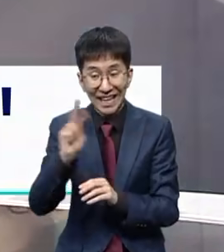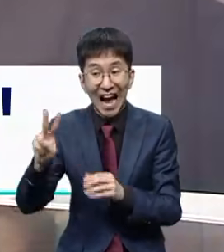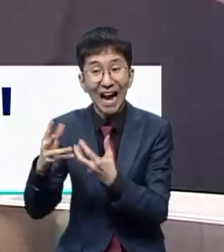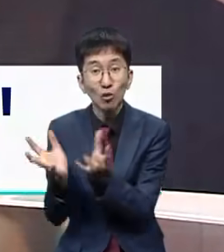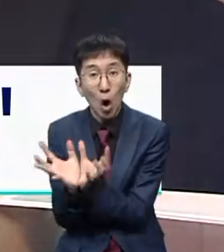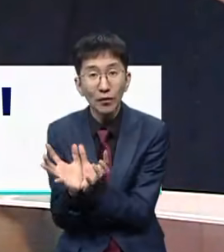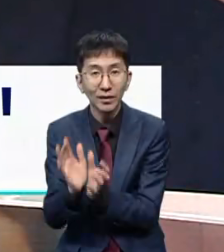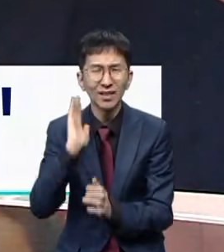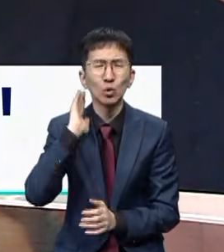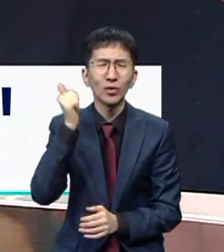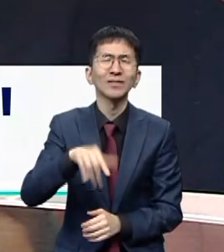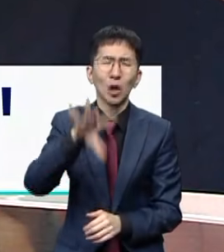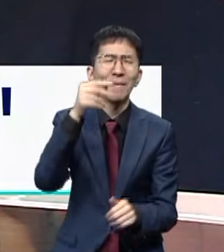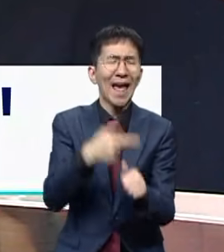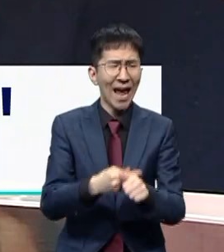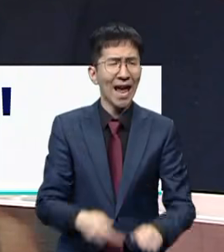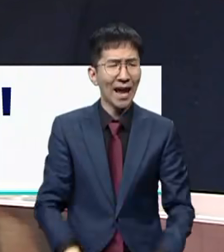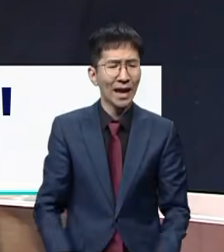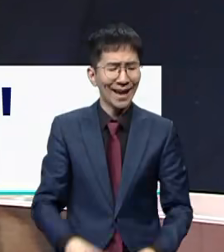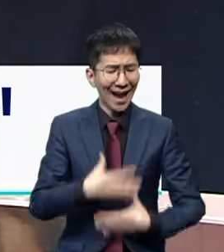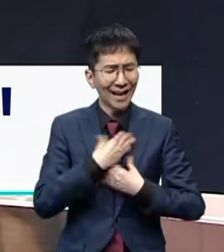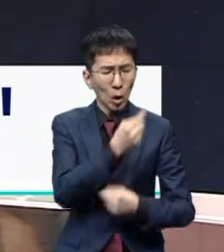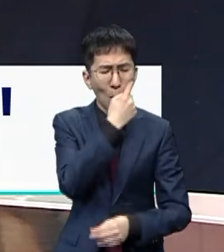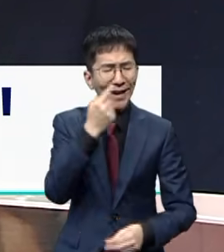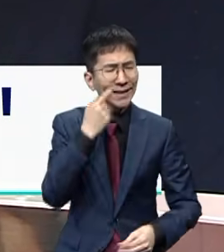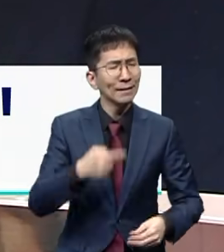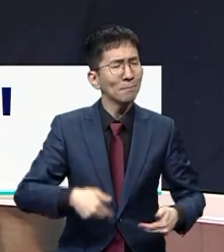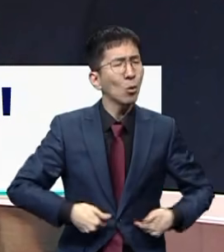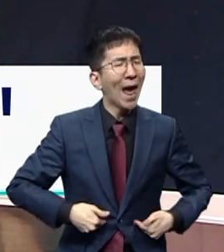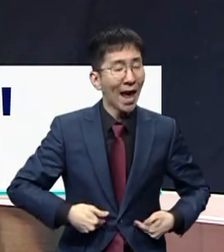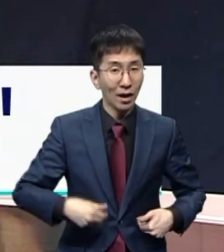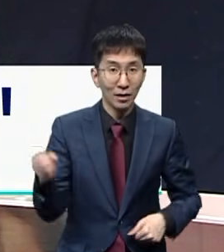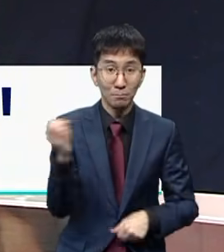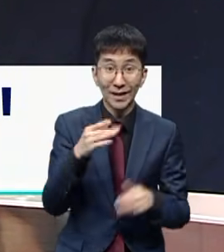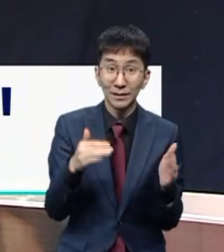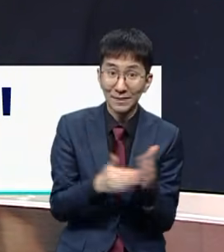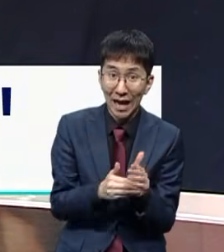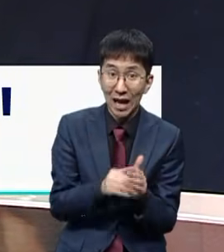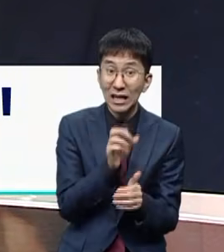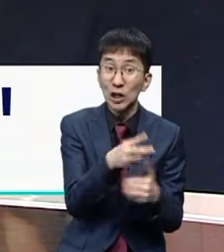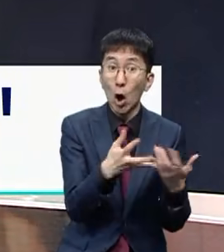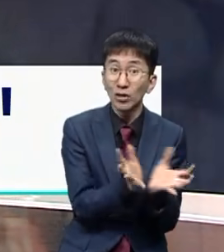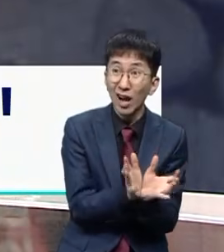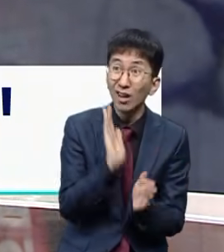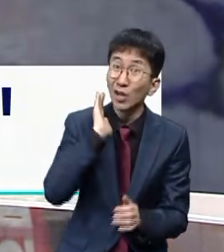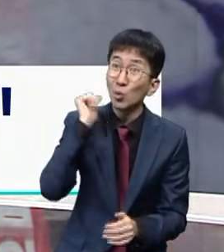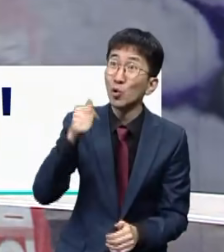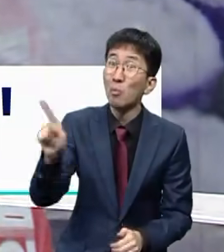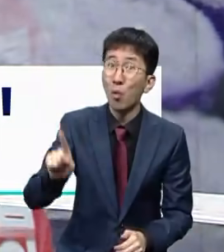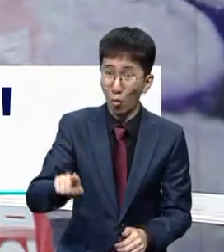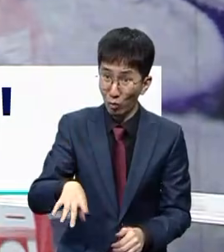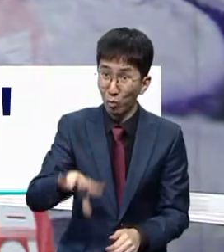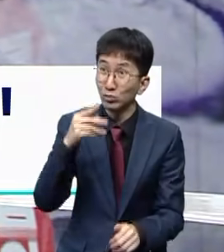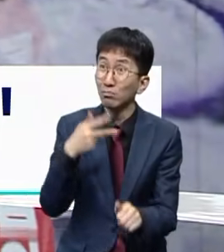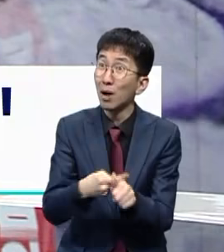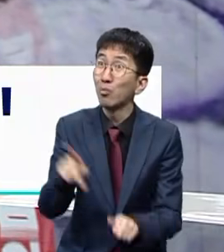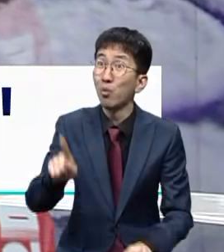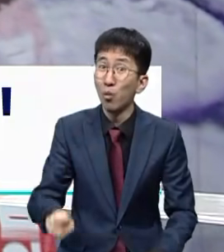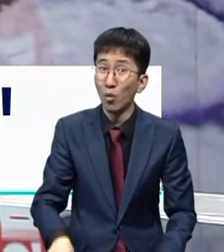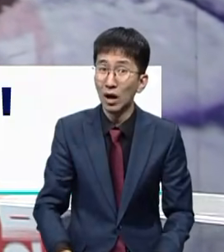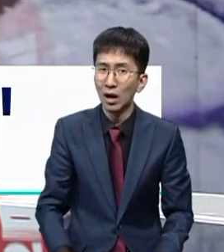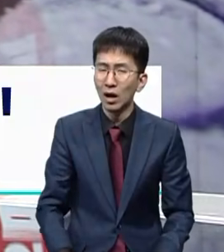대통령이 첫 접종 자가 되서 안전성을 입증 하라 고 주장했는데 여당은 대통령이 실험대상이 냐 며